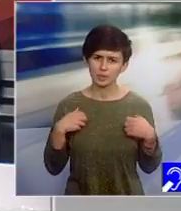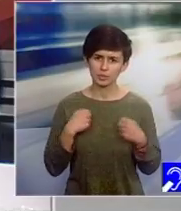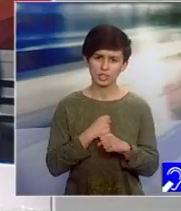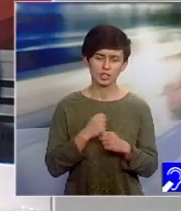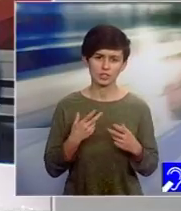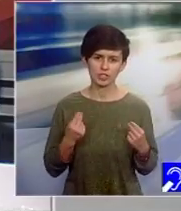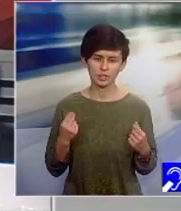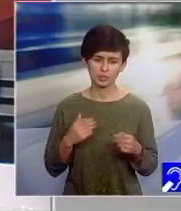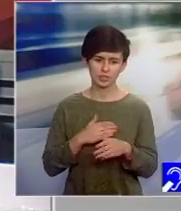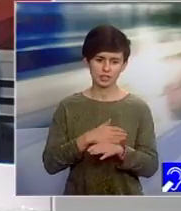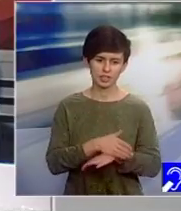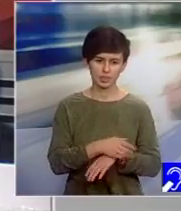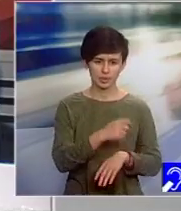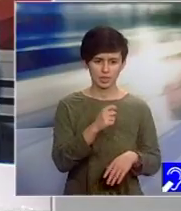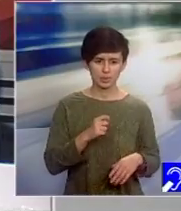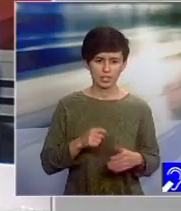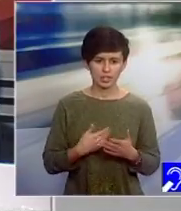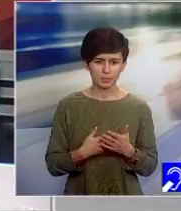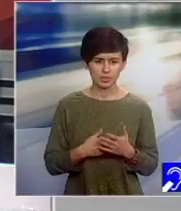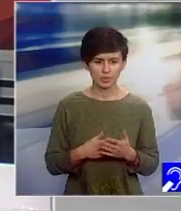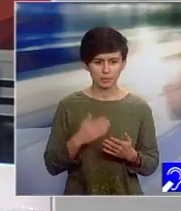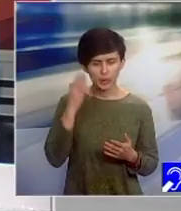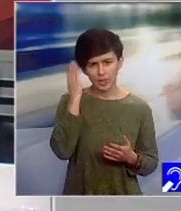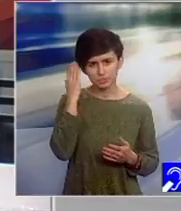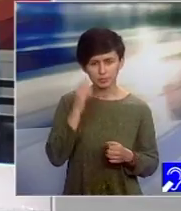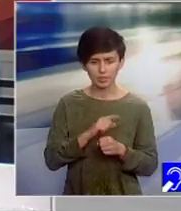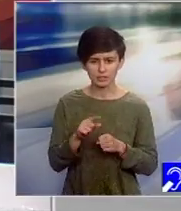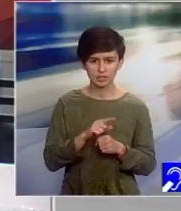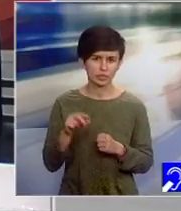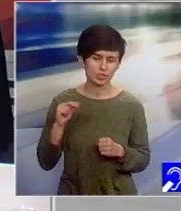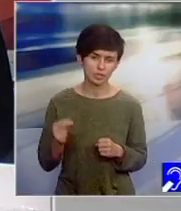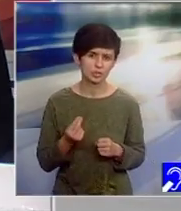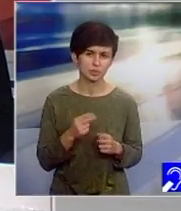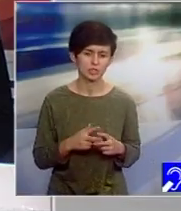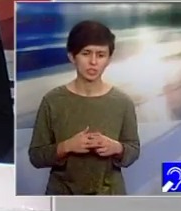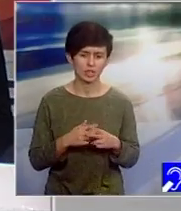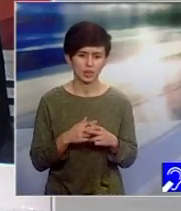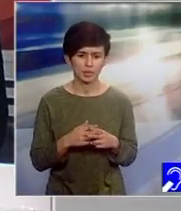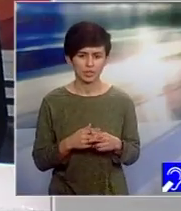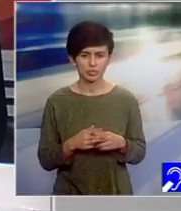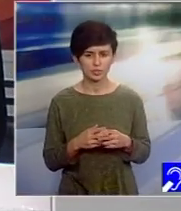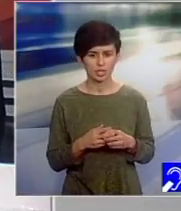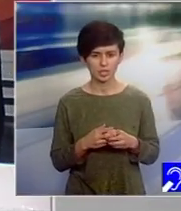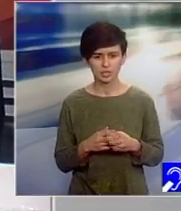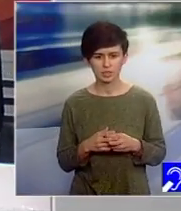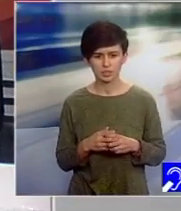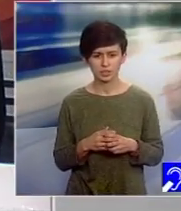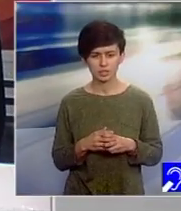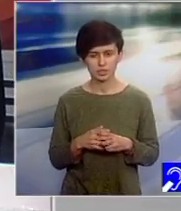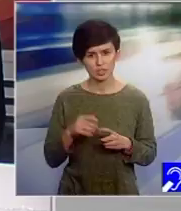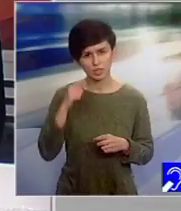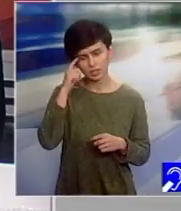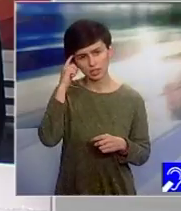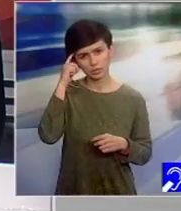din acest proiect pentru că am învățat lucruri inedite și am și ajutat la o cunoaștere a